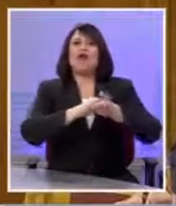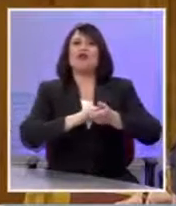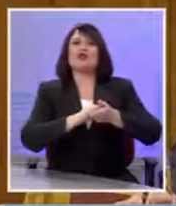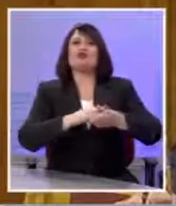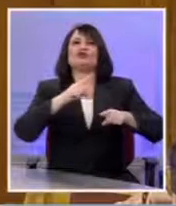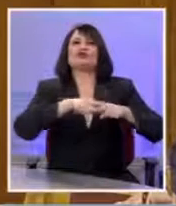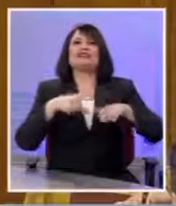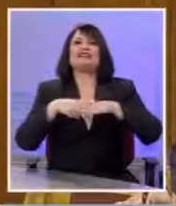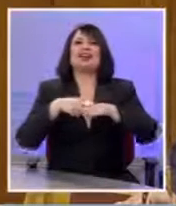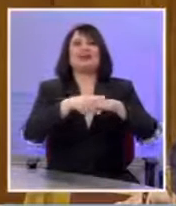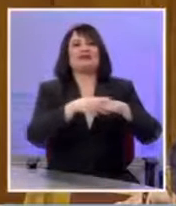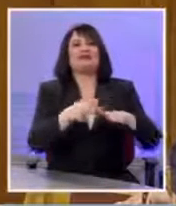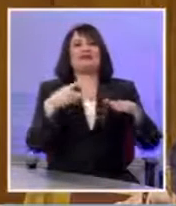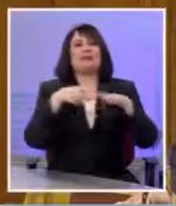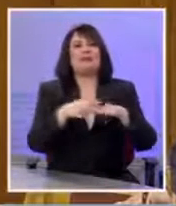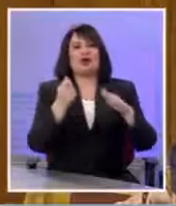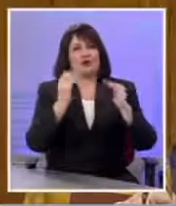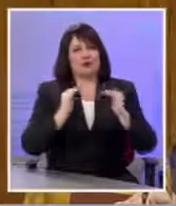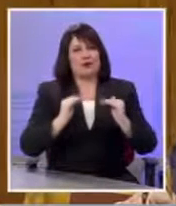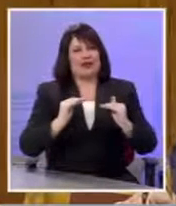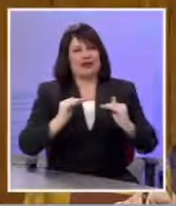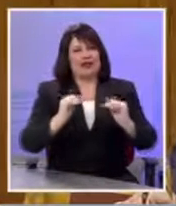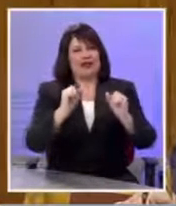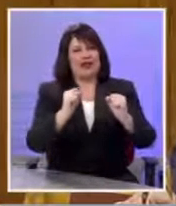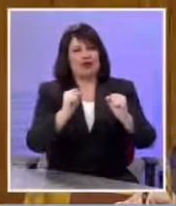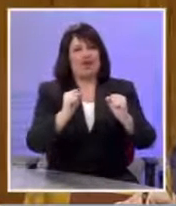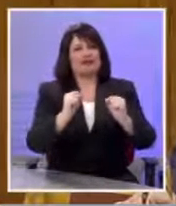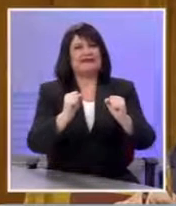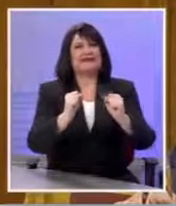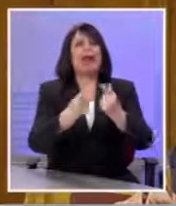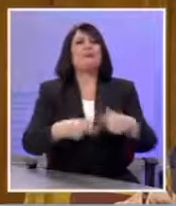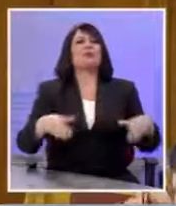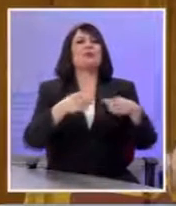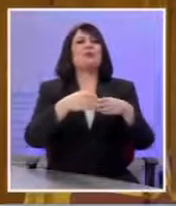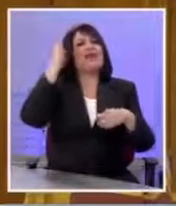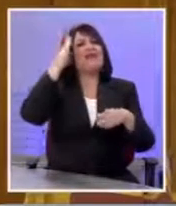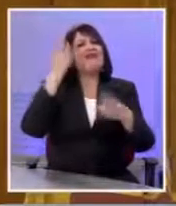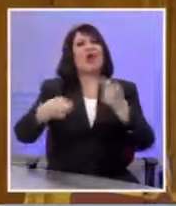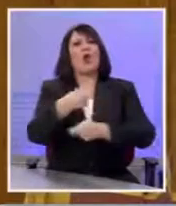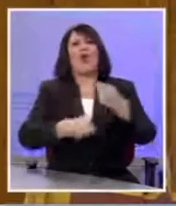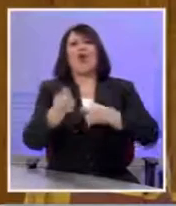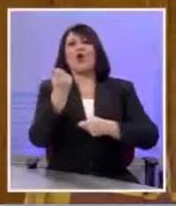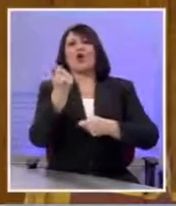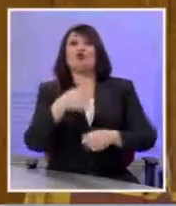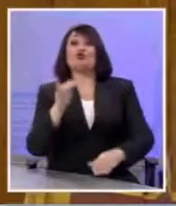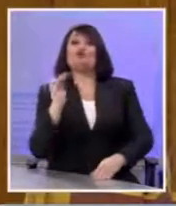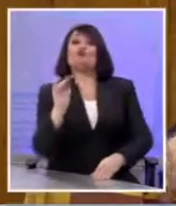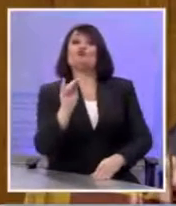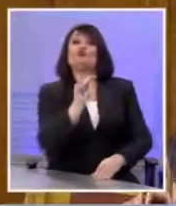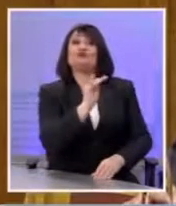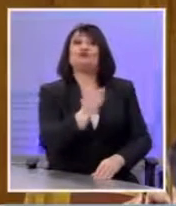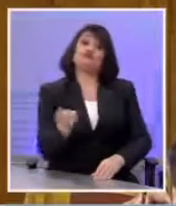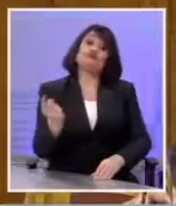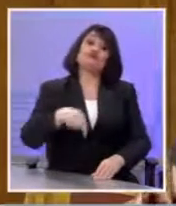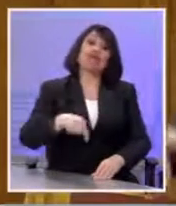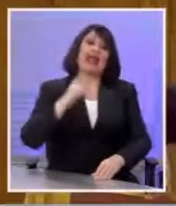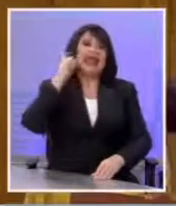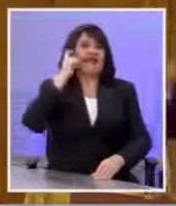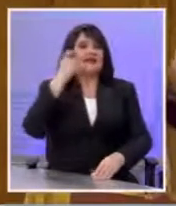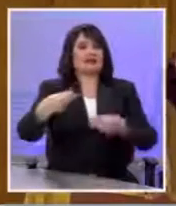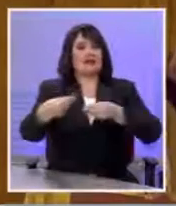Τραπεζών, στο Ταμείο Χρηματοπιστωτικής Σταθερότητας και στην Επιτροπή Κεφαλαιαγοράς, και του ζητώ να καταθέσουν στη Βουλή εκθέσεις